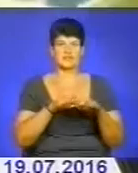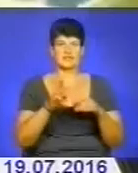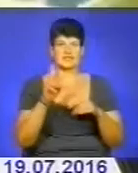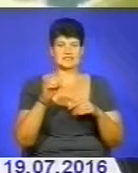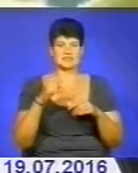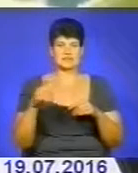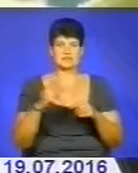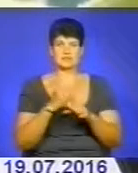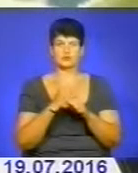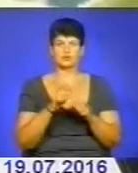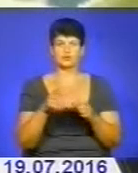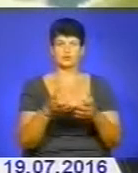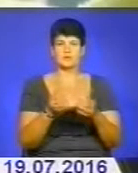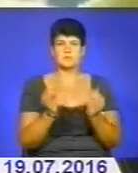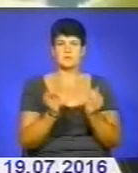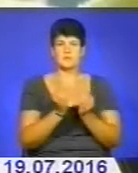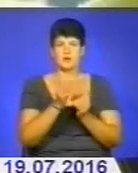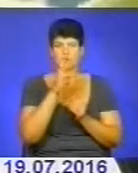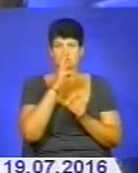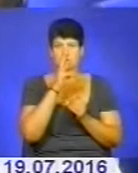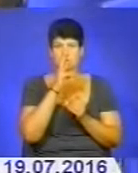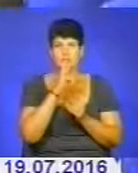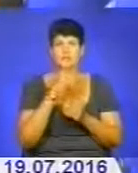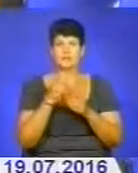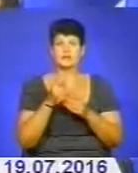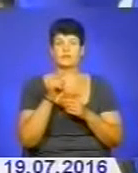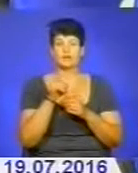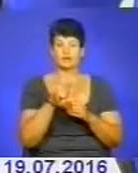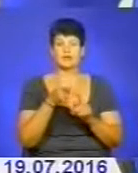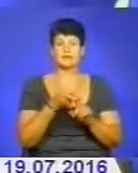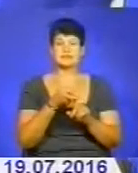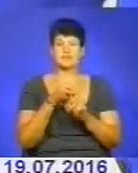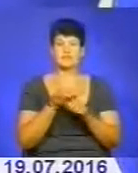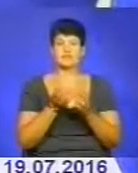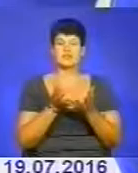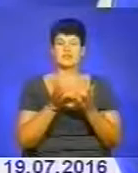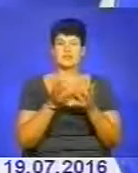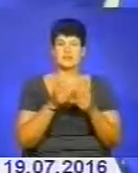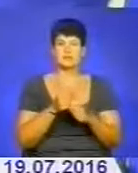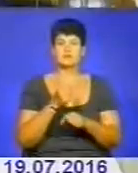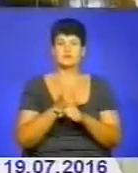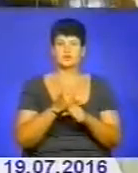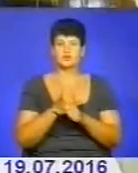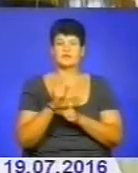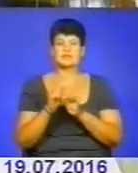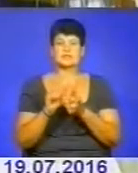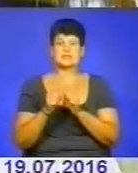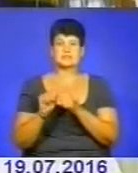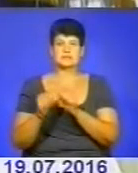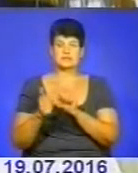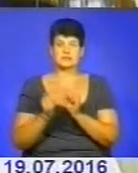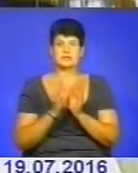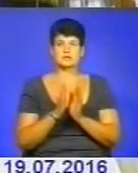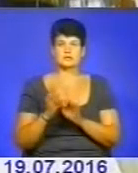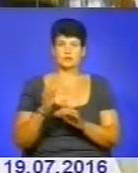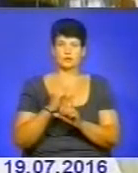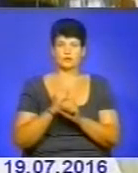люди отримують мінімальну заробітну плату, але і вона залежить від кількості відпрацьованих змін. Режим роботи на